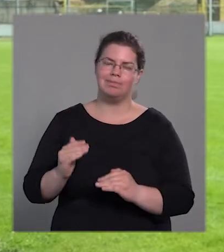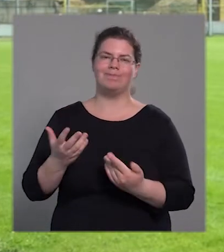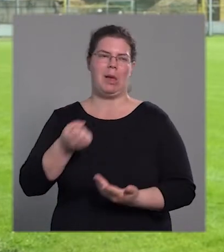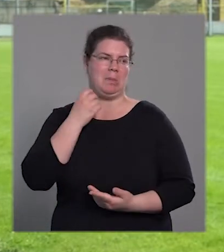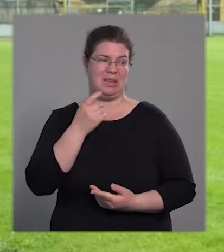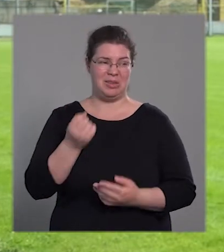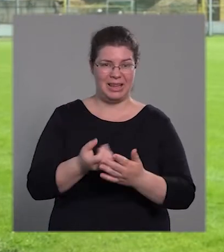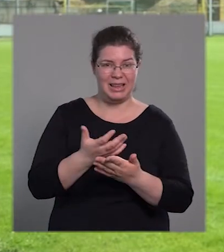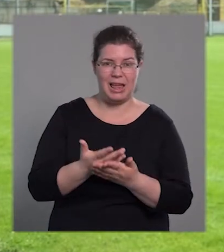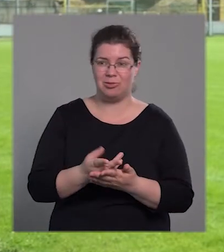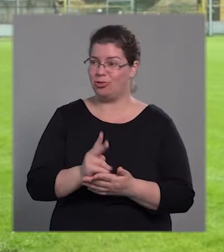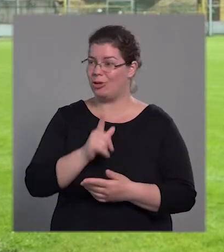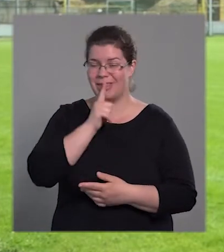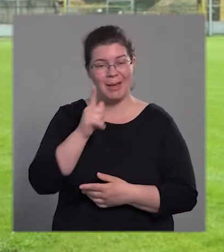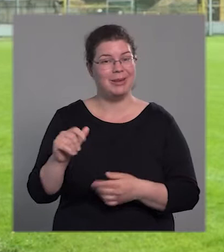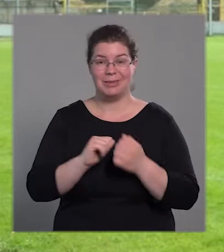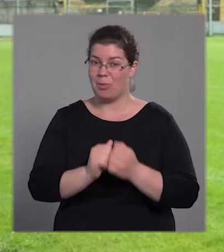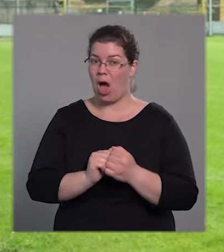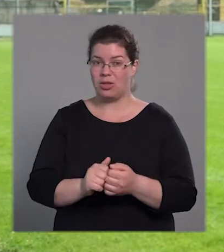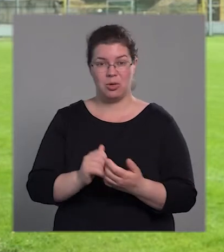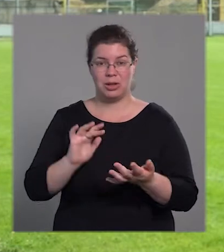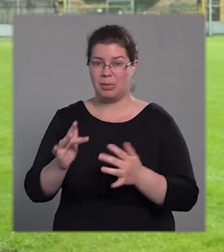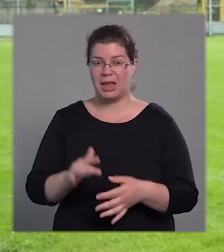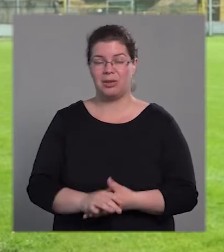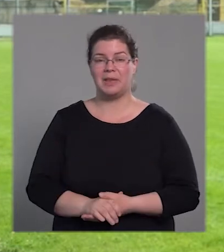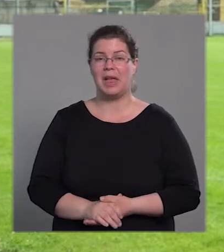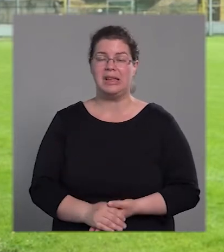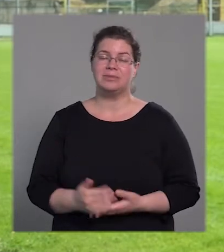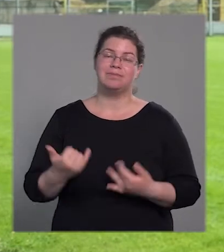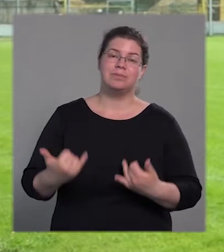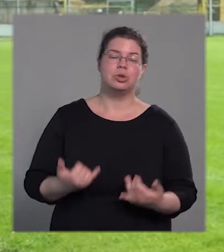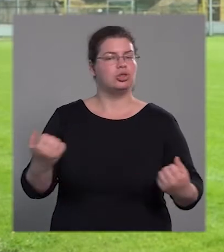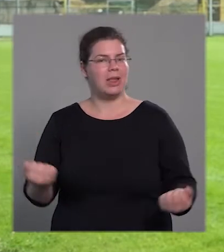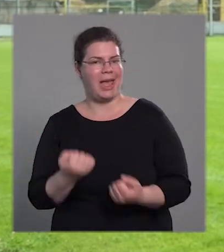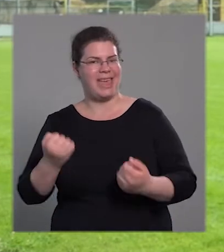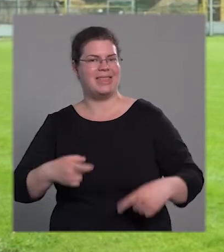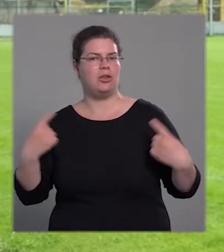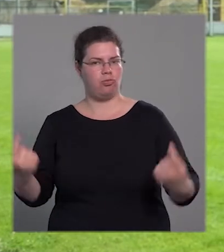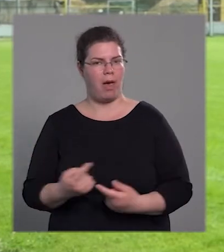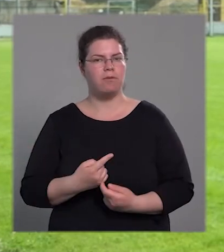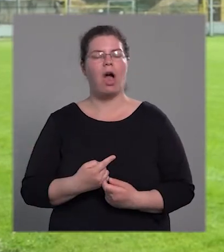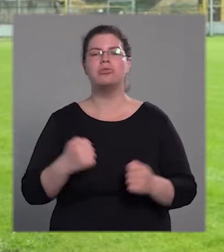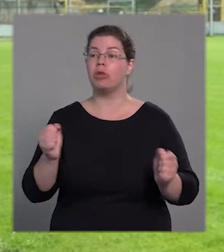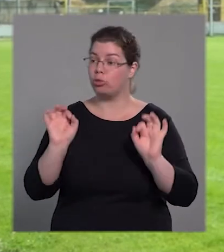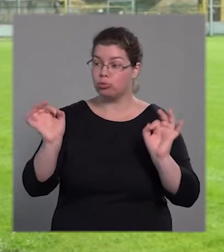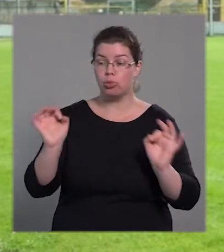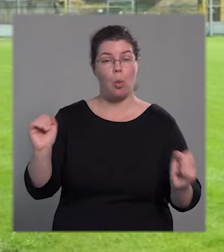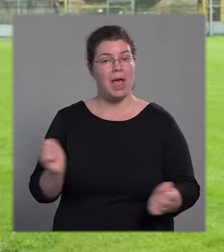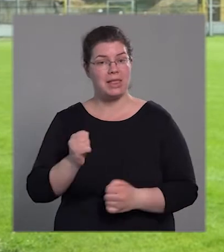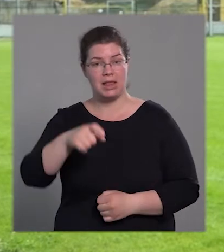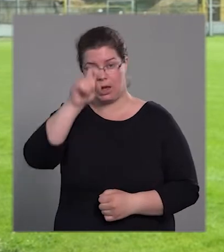eldőlt, hogy nem lesz bajnoki mérkőzés. Most edzésben vagyunk, nagyon jól edzenek a fiúk,